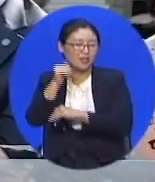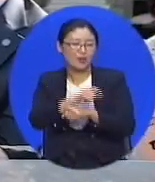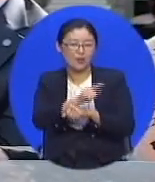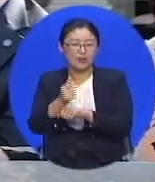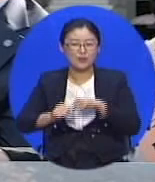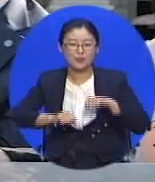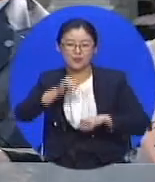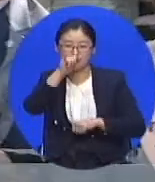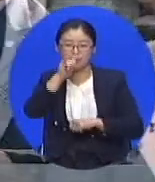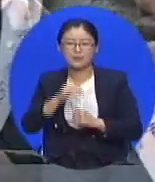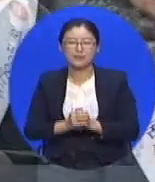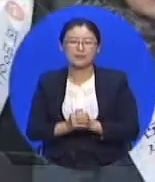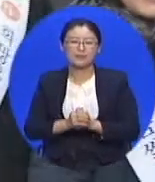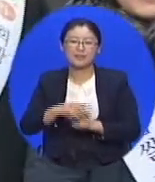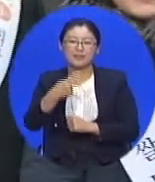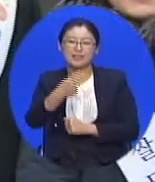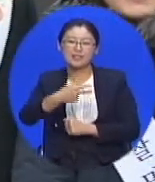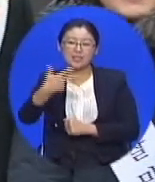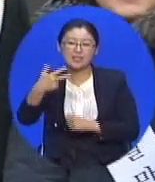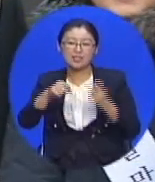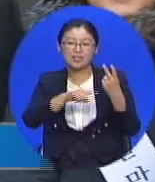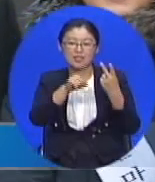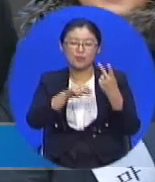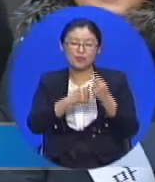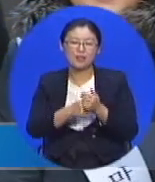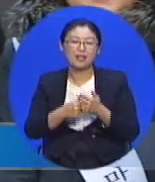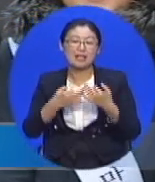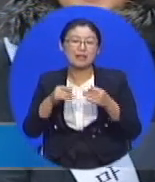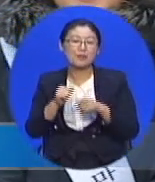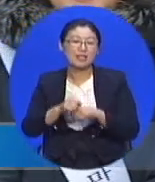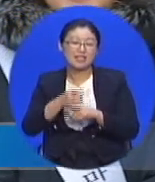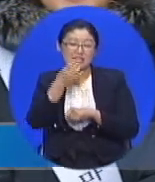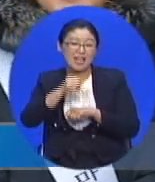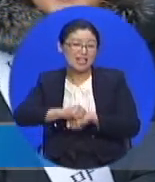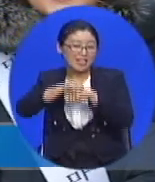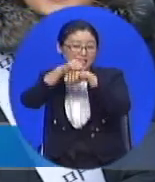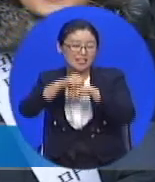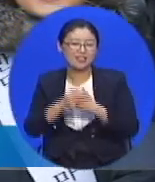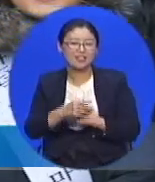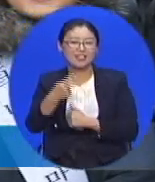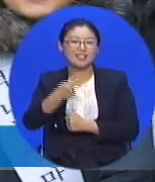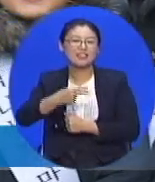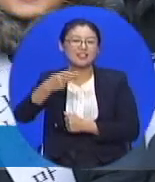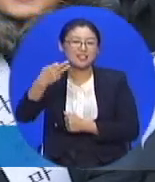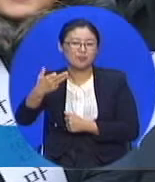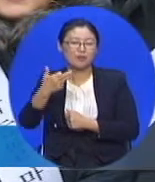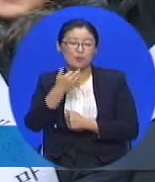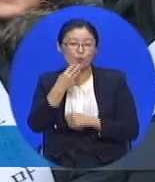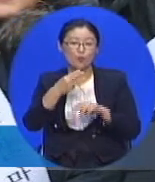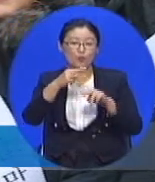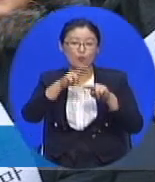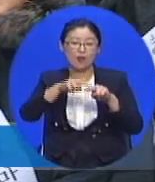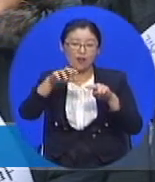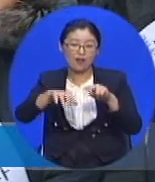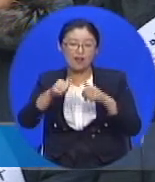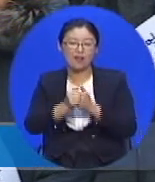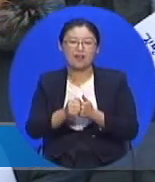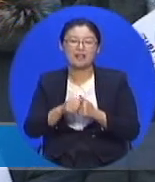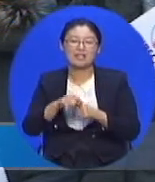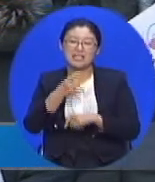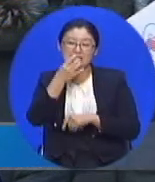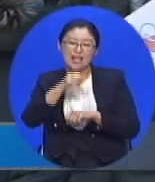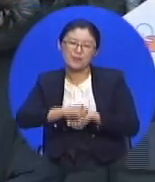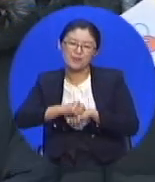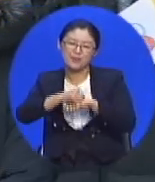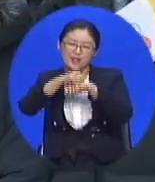있습니다. 2007년 2월 김만덕 나눔쌀 첨섬쌓기와 2013년에는 서울 광화문에서 김만덕 나눔쌀